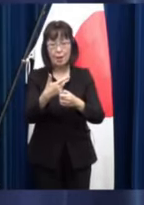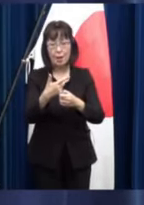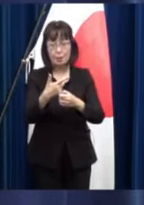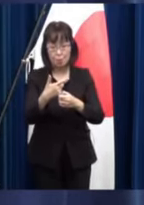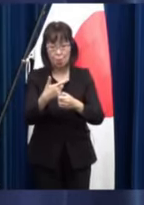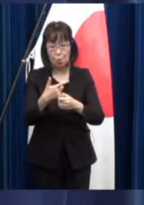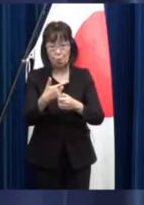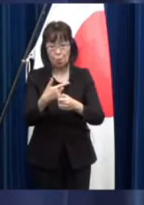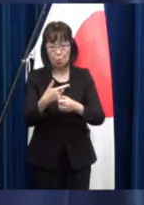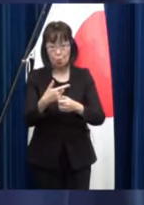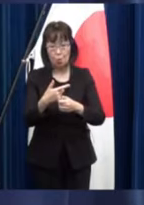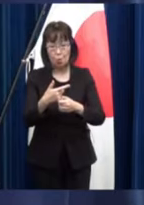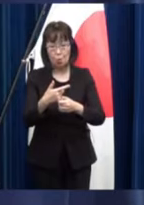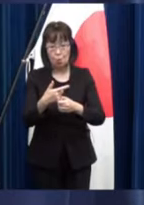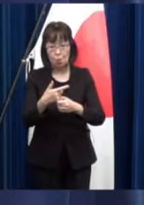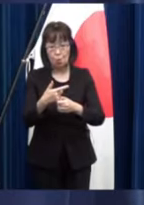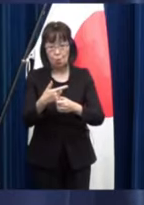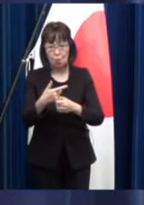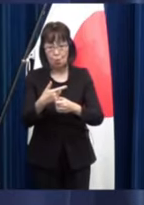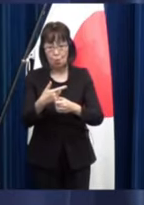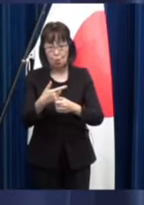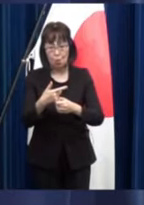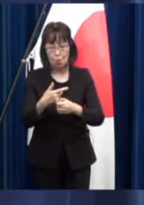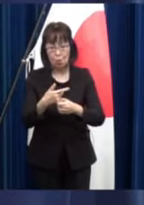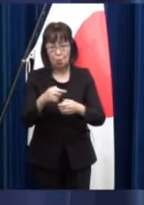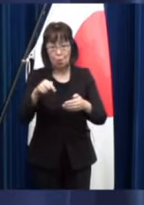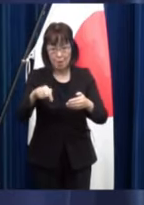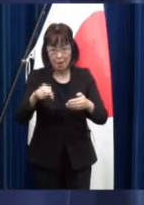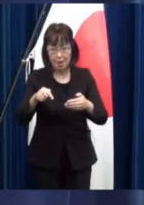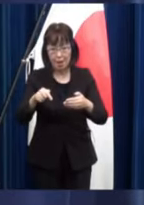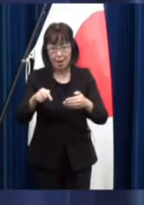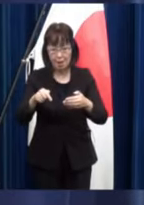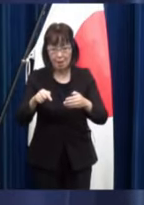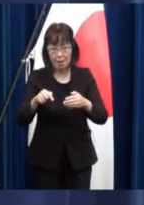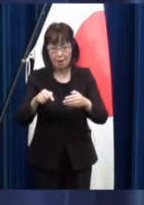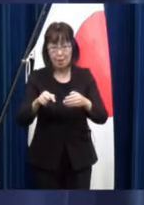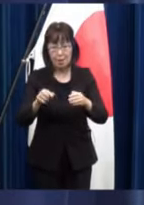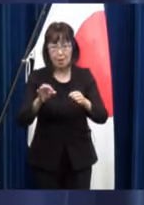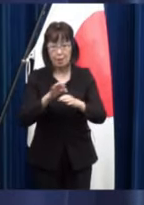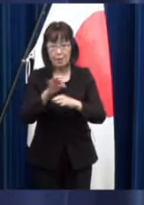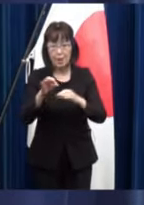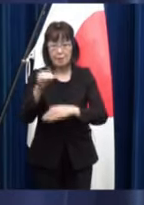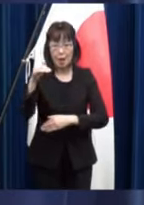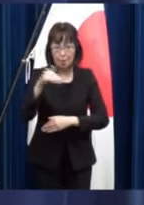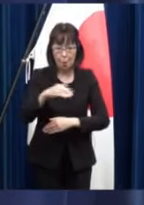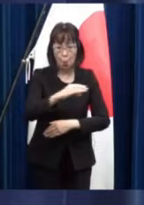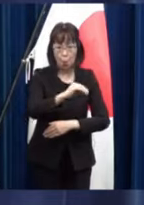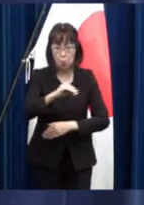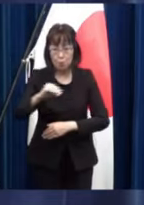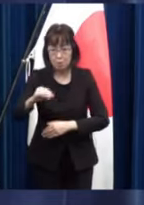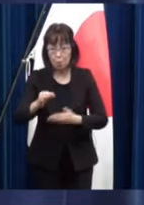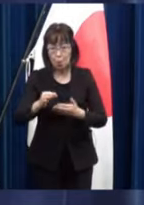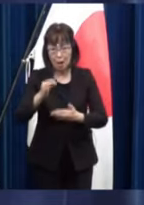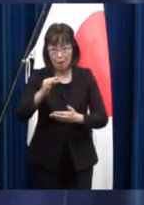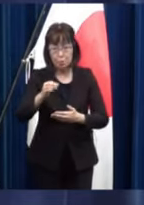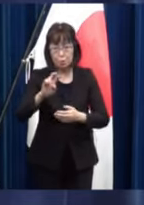さん、下がりっぱなしだったんです。もう二度と上昇しないと言われてた地価が27年ぶりに